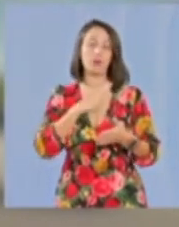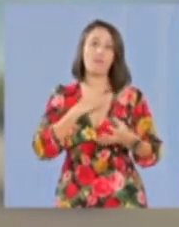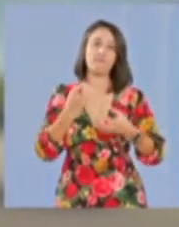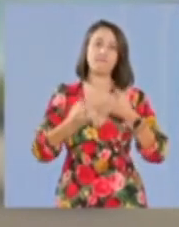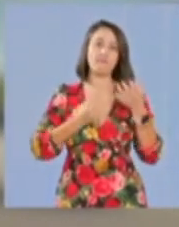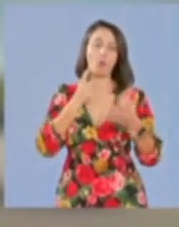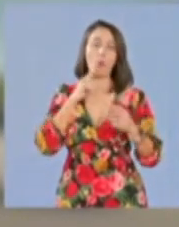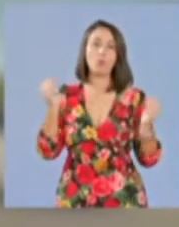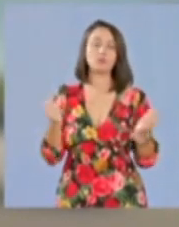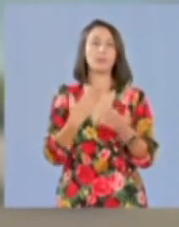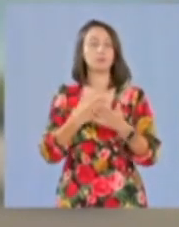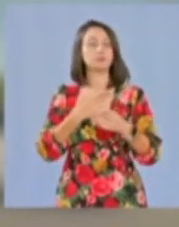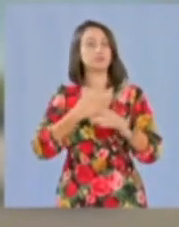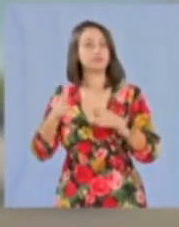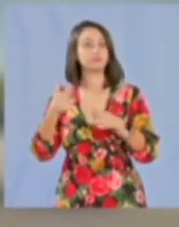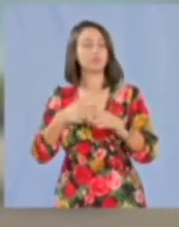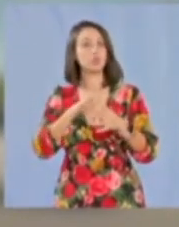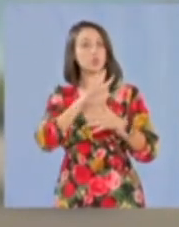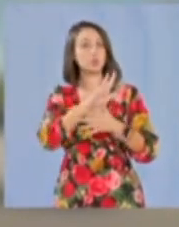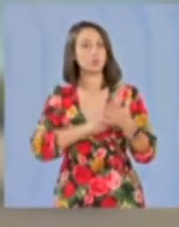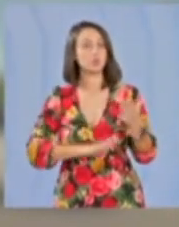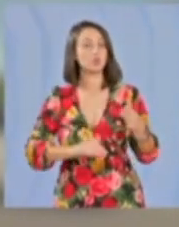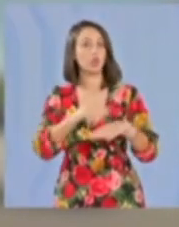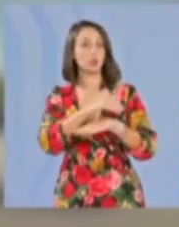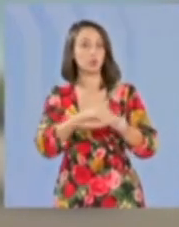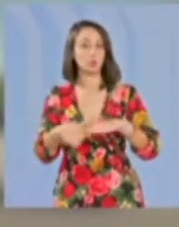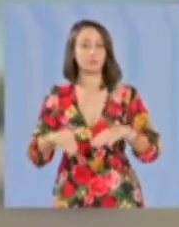și au acționat pentru îndepărtarea scurgerilor de pe carosabil ca